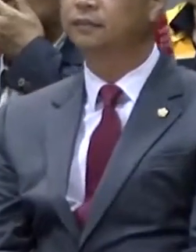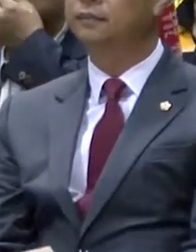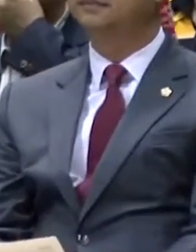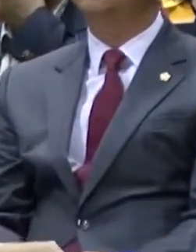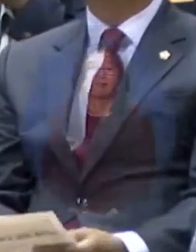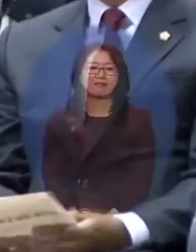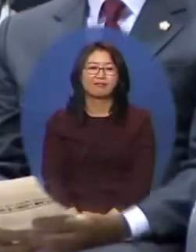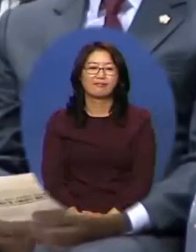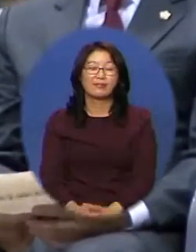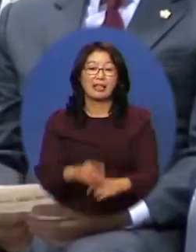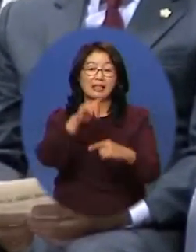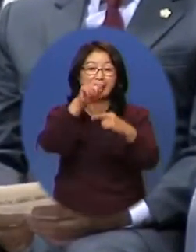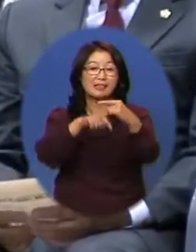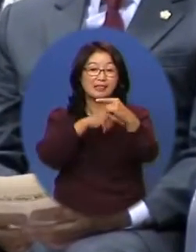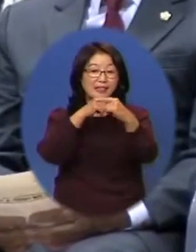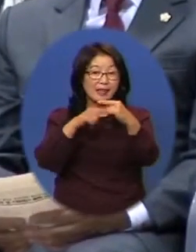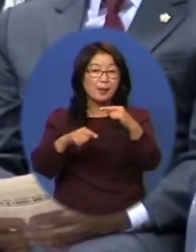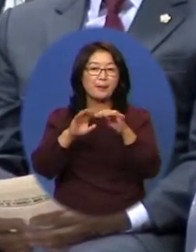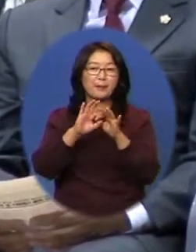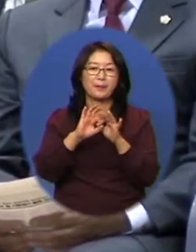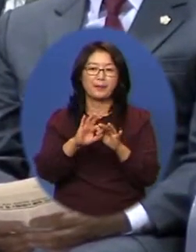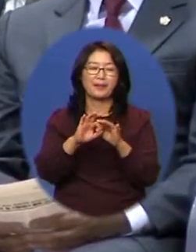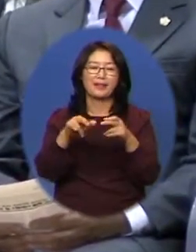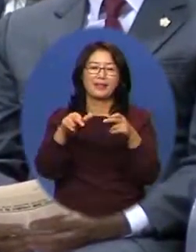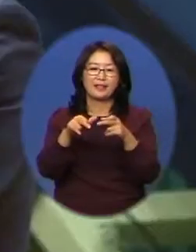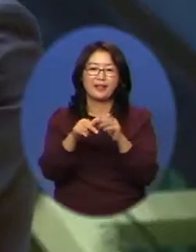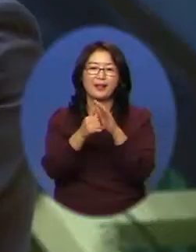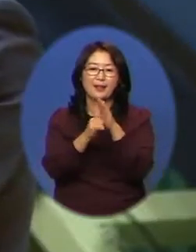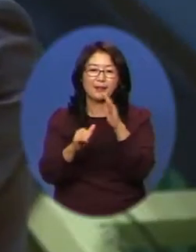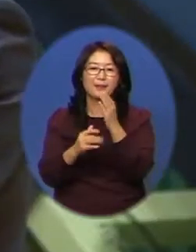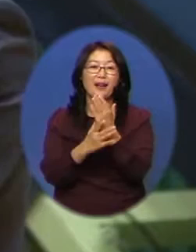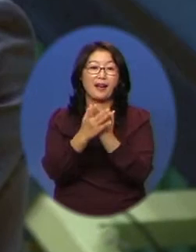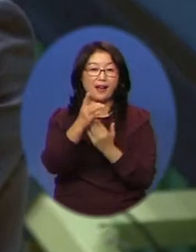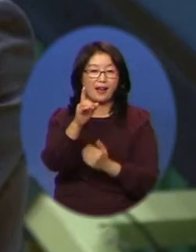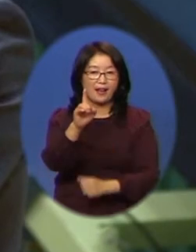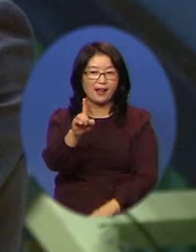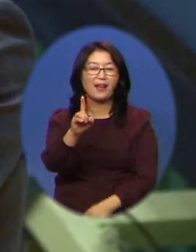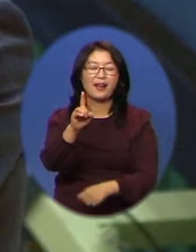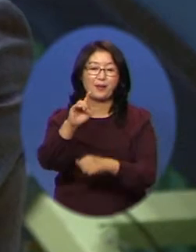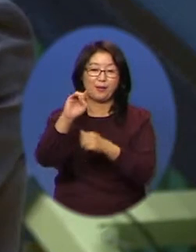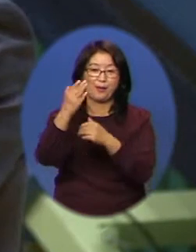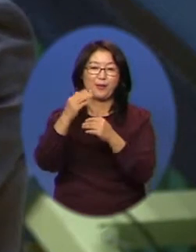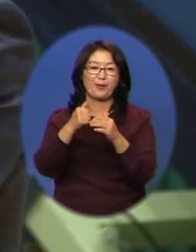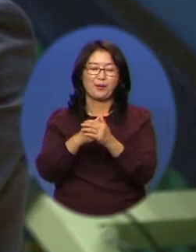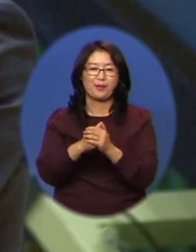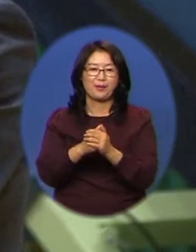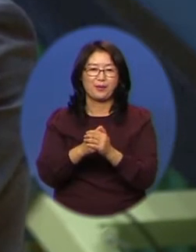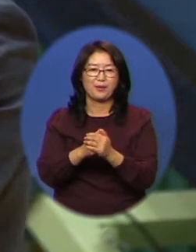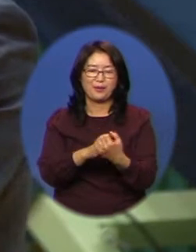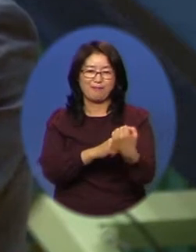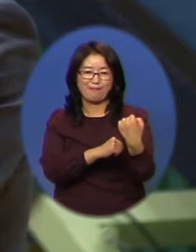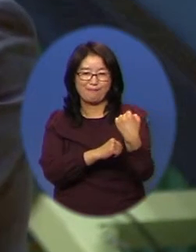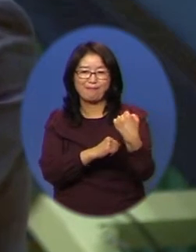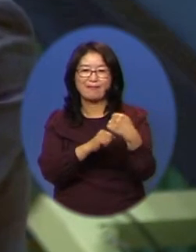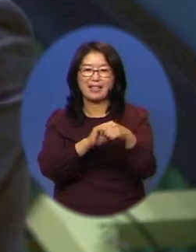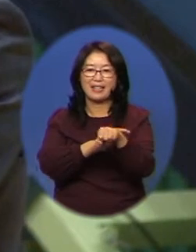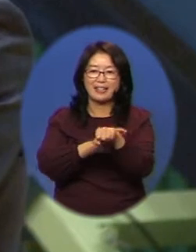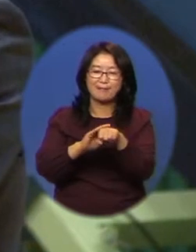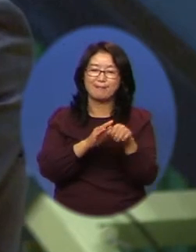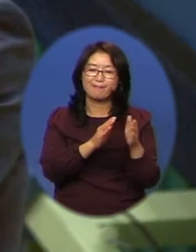예. 오늘 대회를 통하여 장애인 가족이 화합 단계라고 각자의 기량을 재점검하여